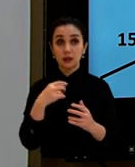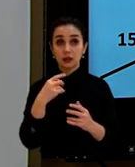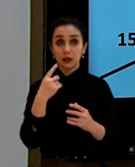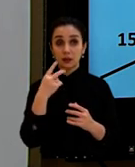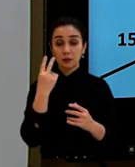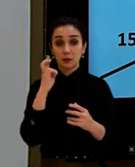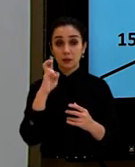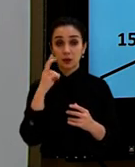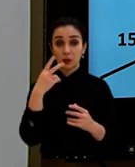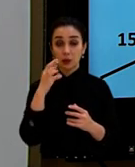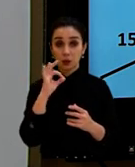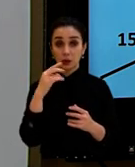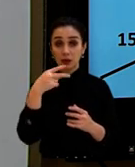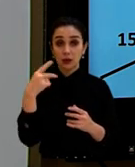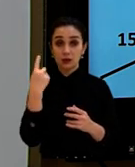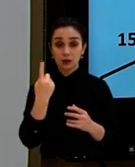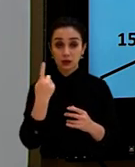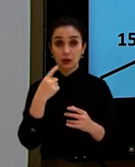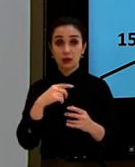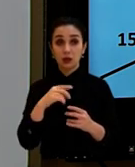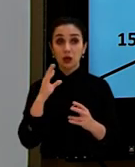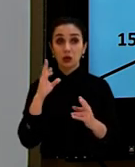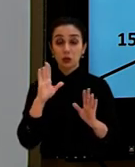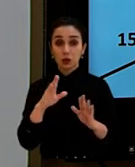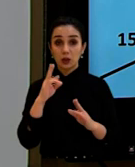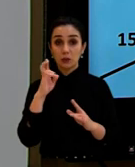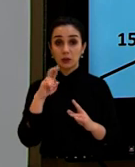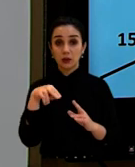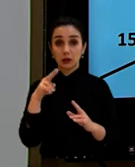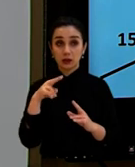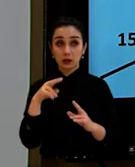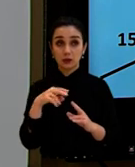единица. Если БО равен единице, то БД